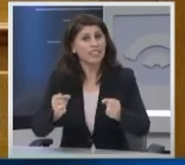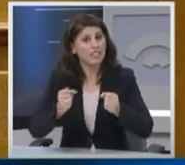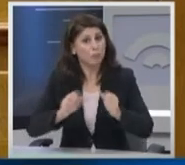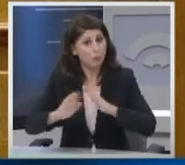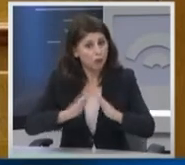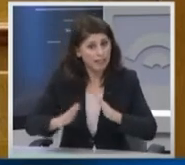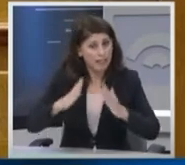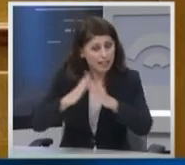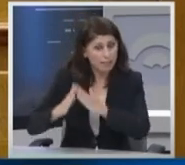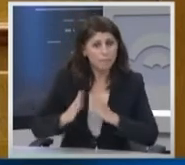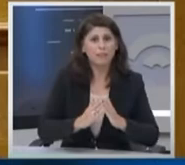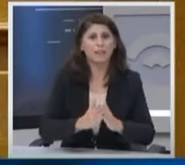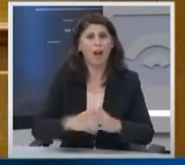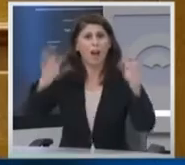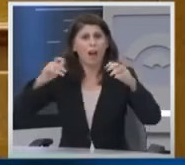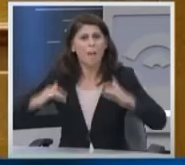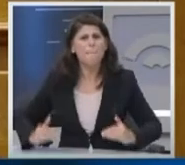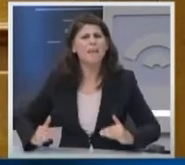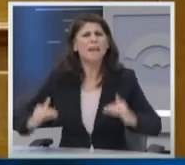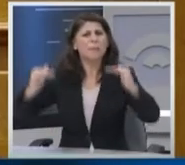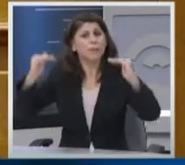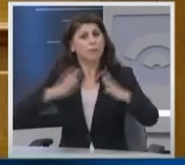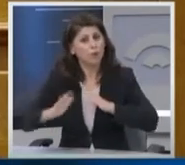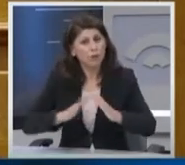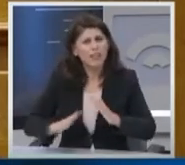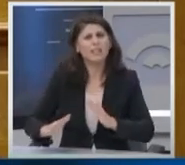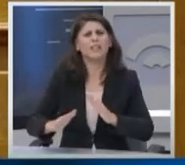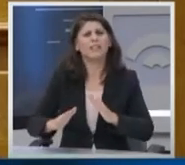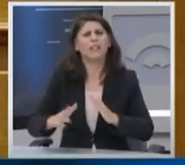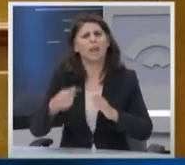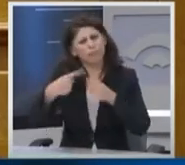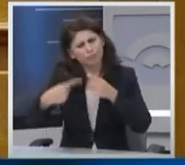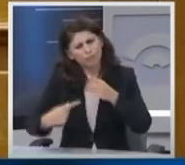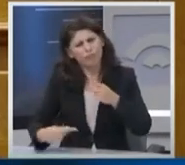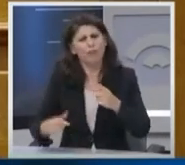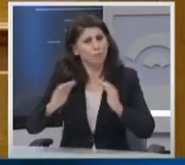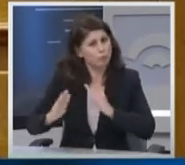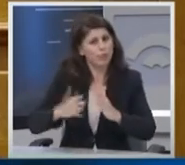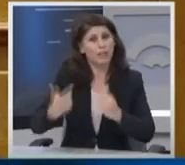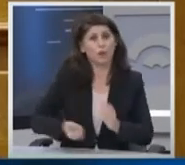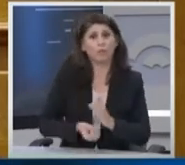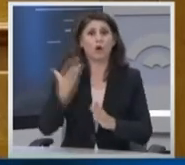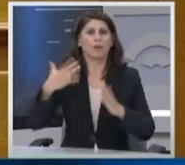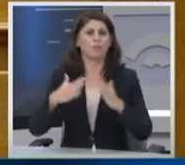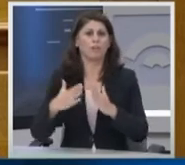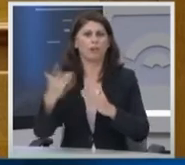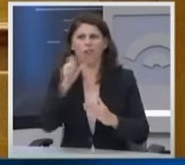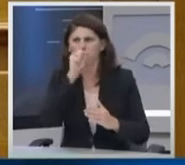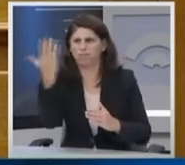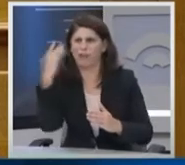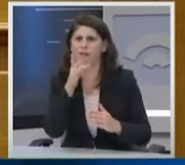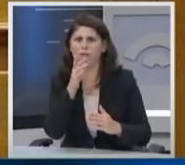αντιπυρικής προστασίας. Πώς θα γίνουν όμως αυτά? Εμείς το λέμε καθαρά. Με την κοινωνικοποίηση των συγκεντρωμένων